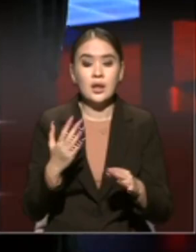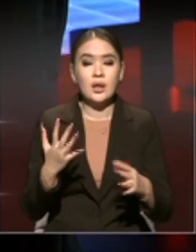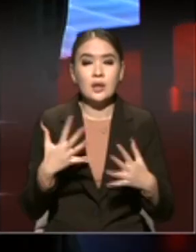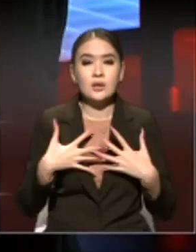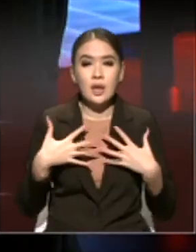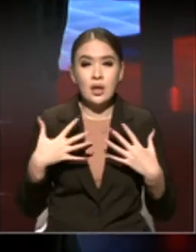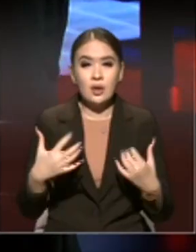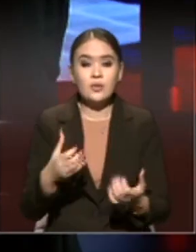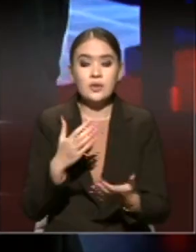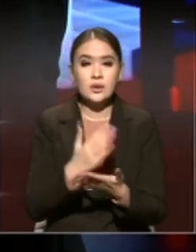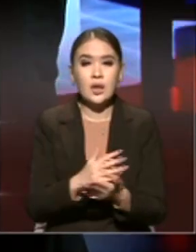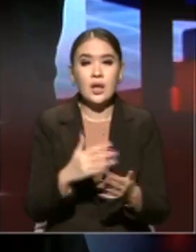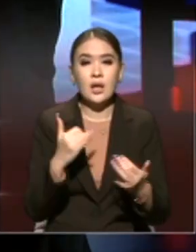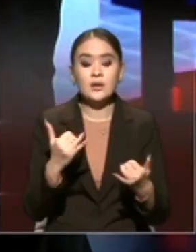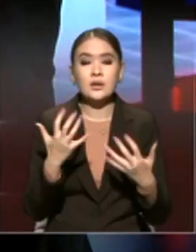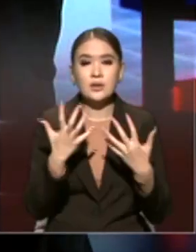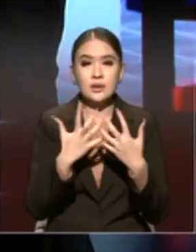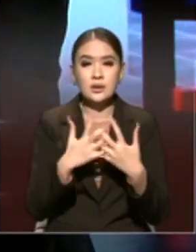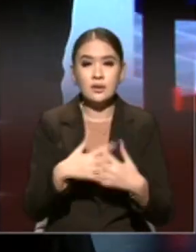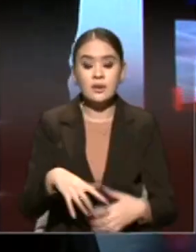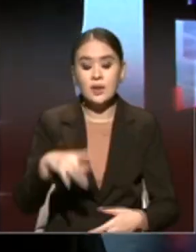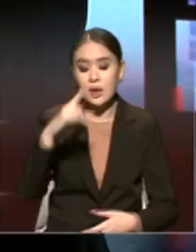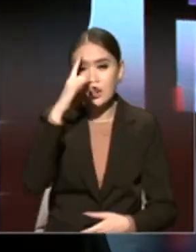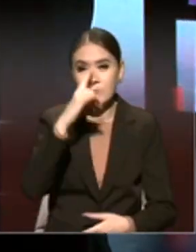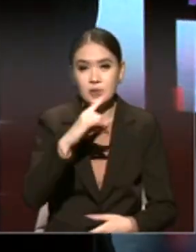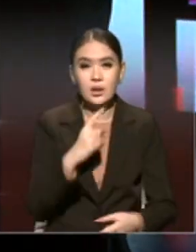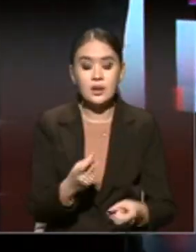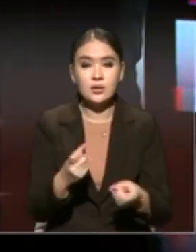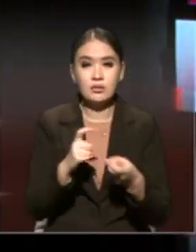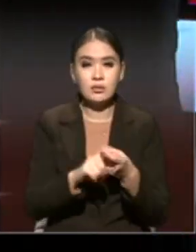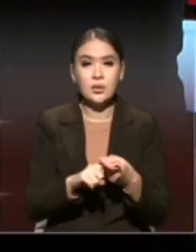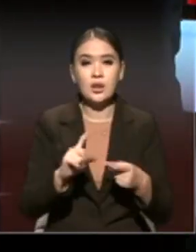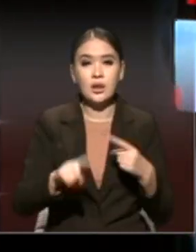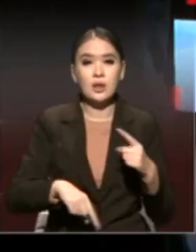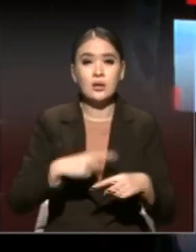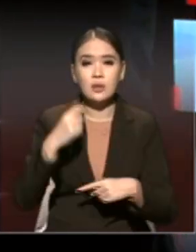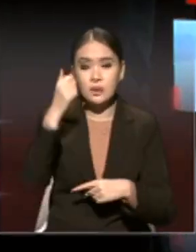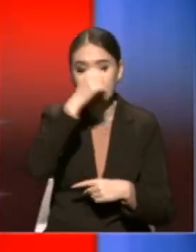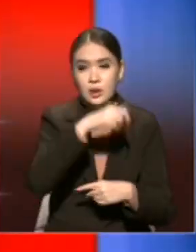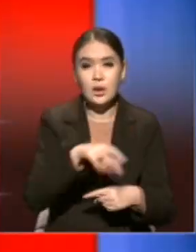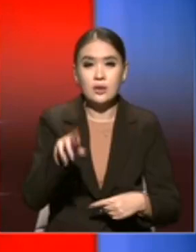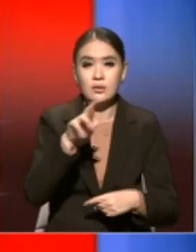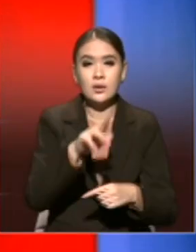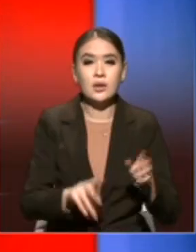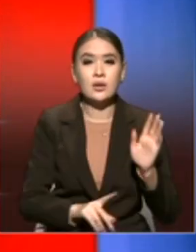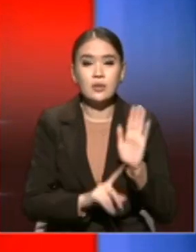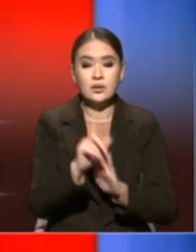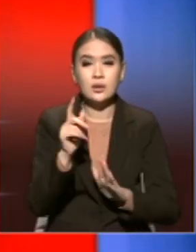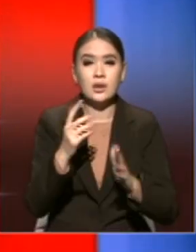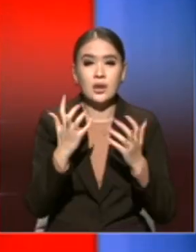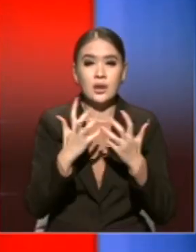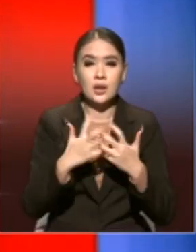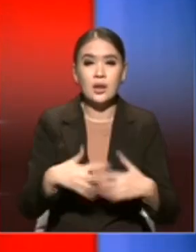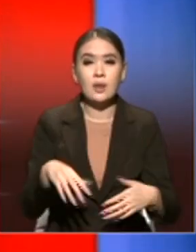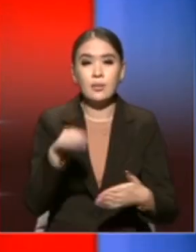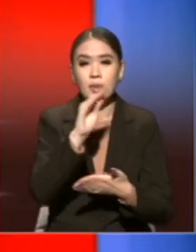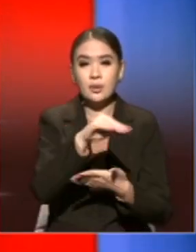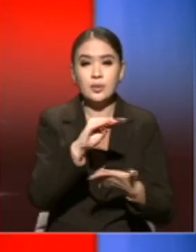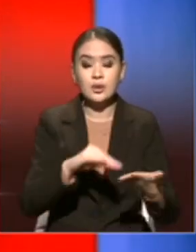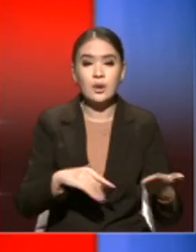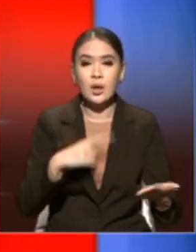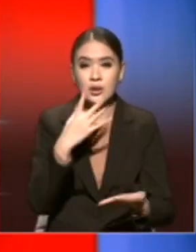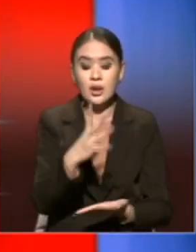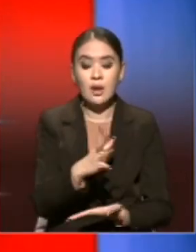Біз қар цифрландырған Қазақстан демекші, біз келесі жылды осы январда айынан бастап есепке алып, приписной деп мысалы,